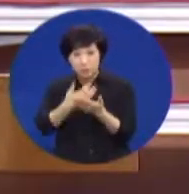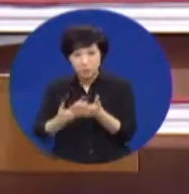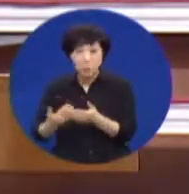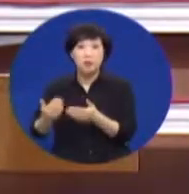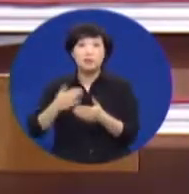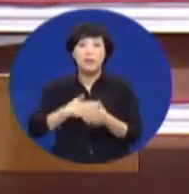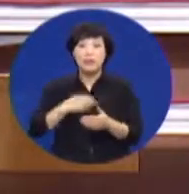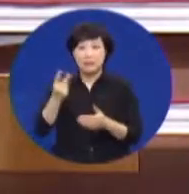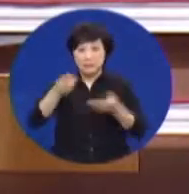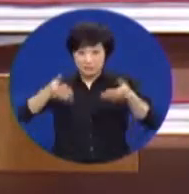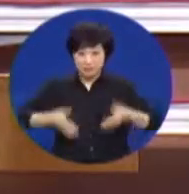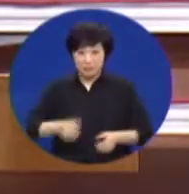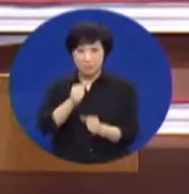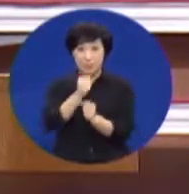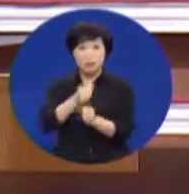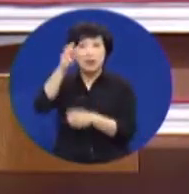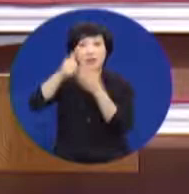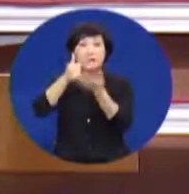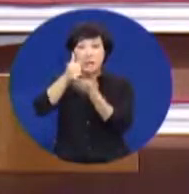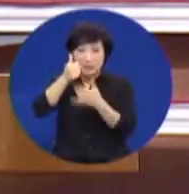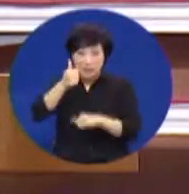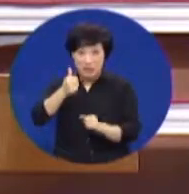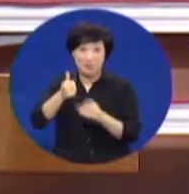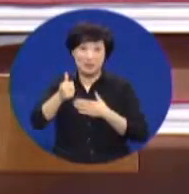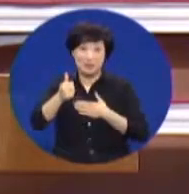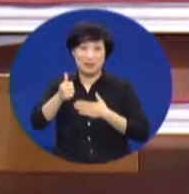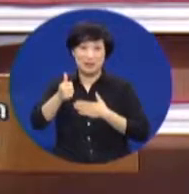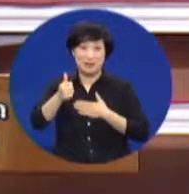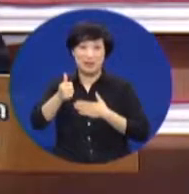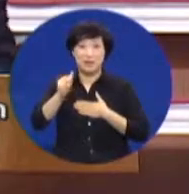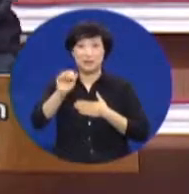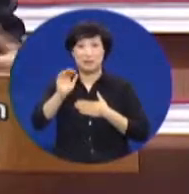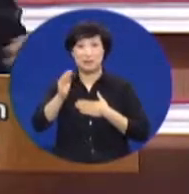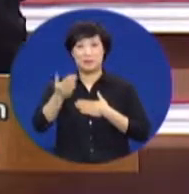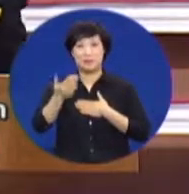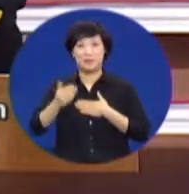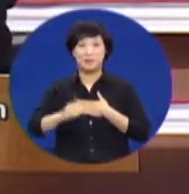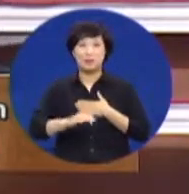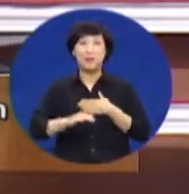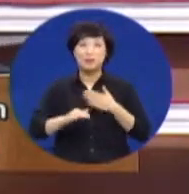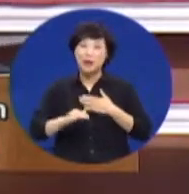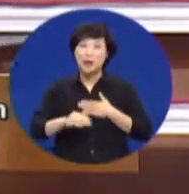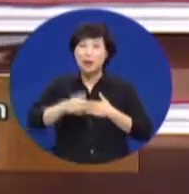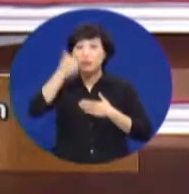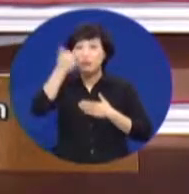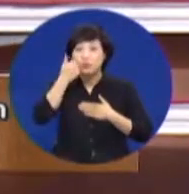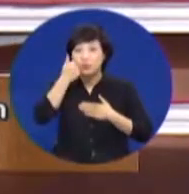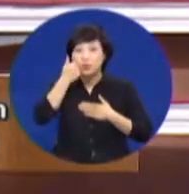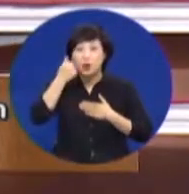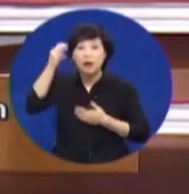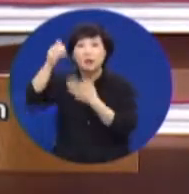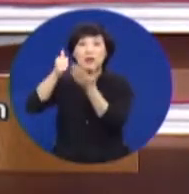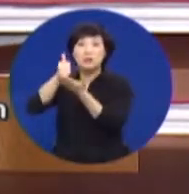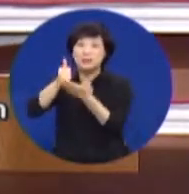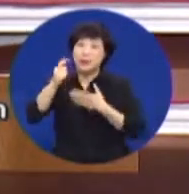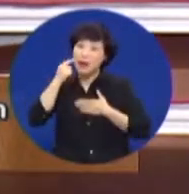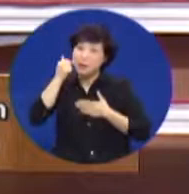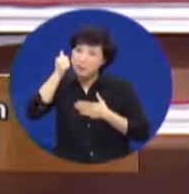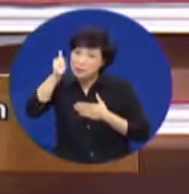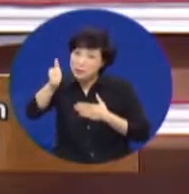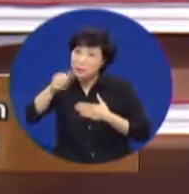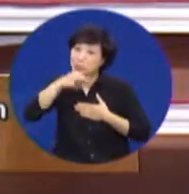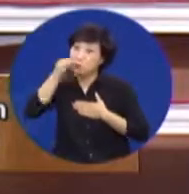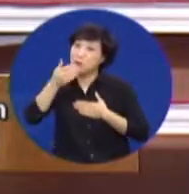우리를 거듭나고 하나님의 자녀로 만들어서 우리가 누군데 도대체 하나님을 아버지라 부르는